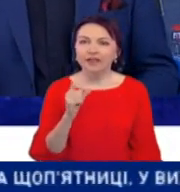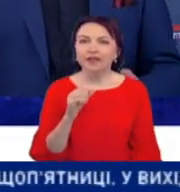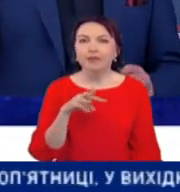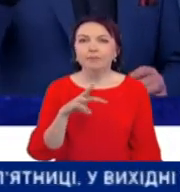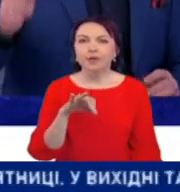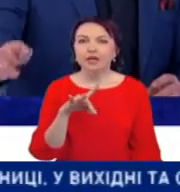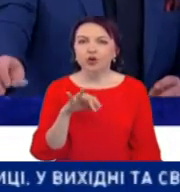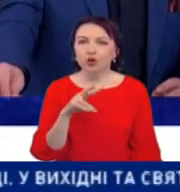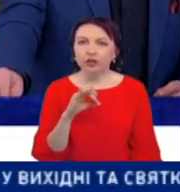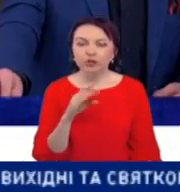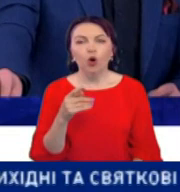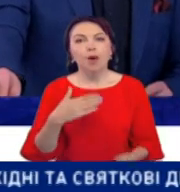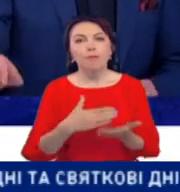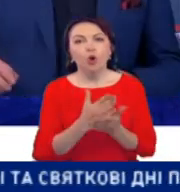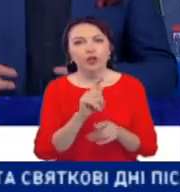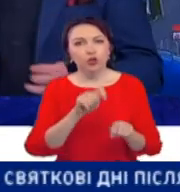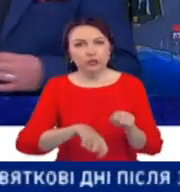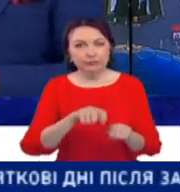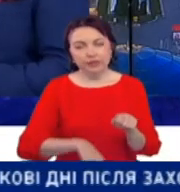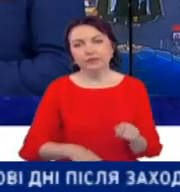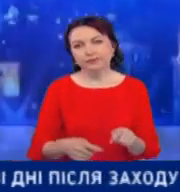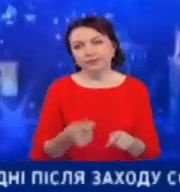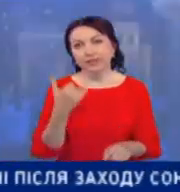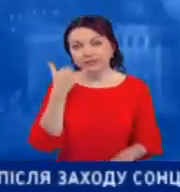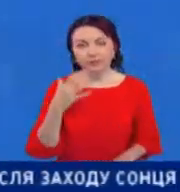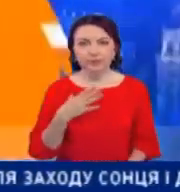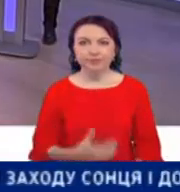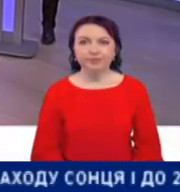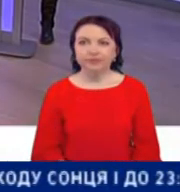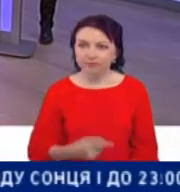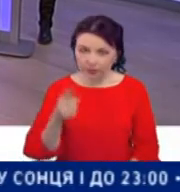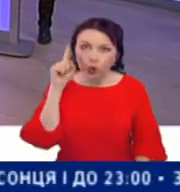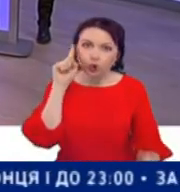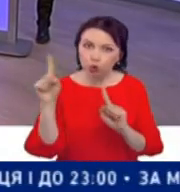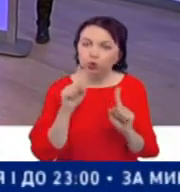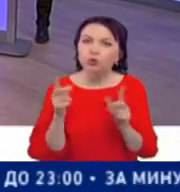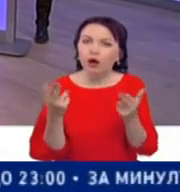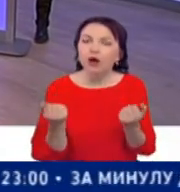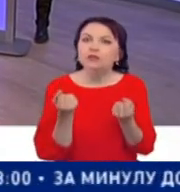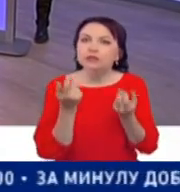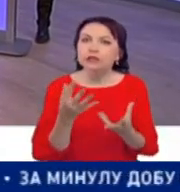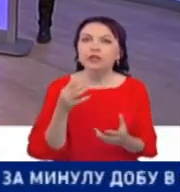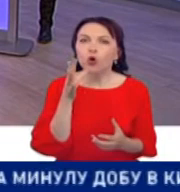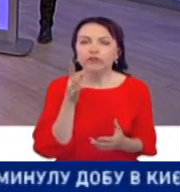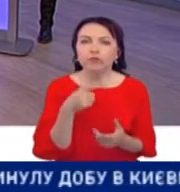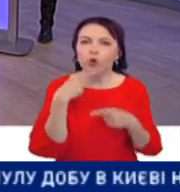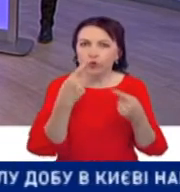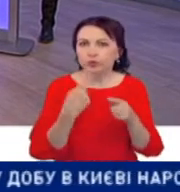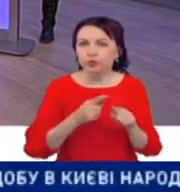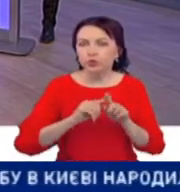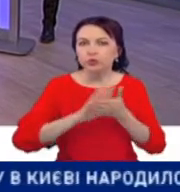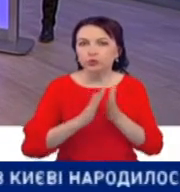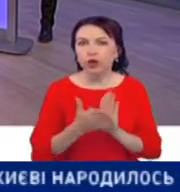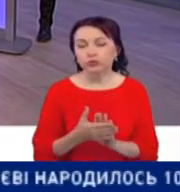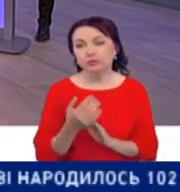Tectum, політолог, був з нами зараз на зв'язку. Пане Андрій, а вас от не шокує, да? Скільки ми вже років говоримо про цю ситуацію? Я розумію,